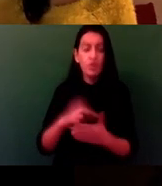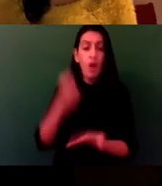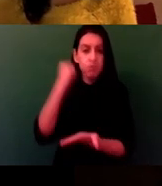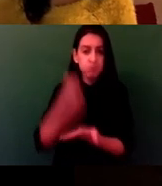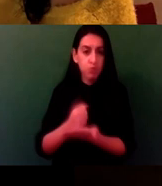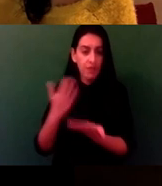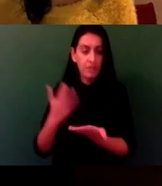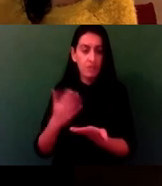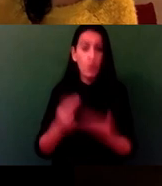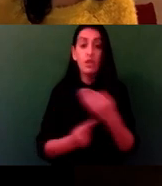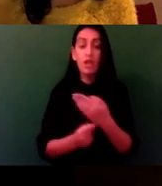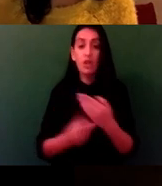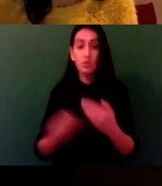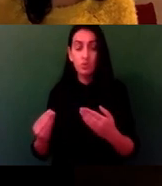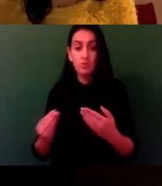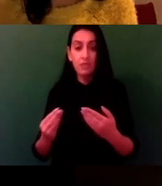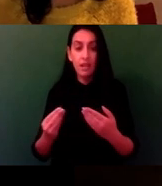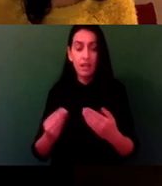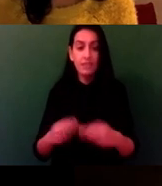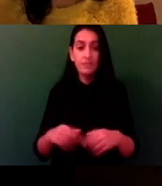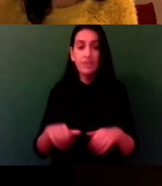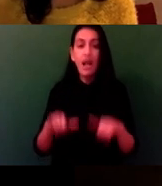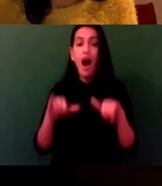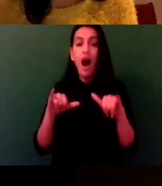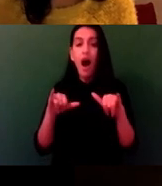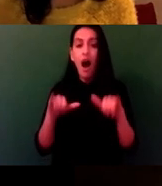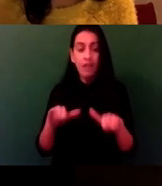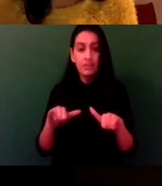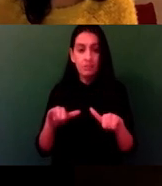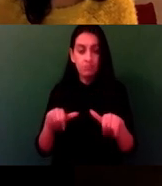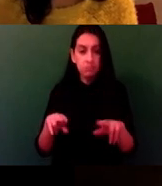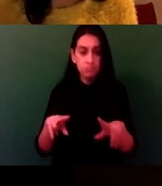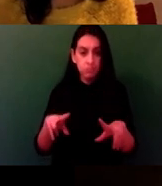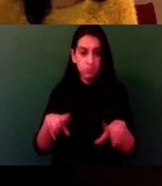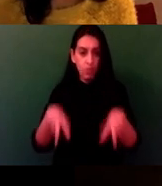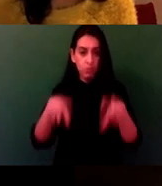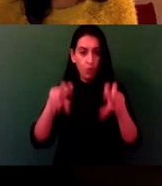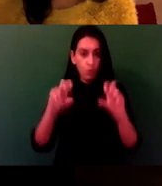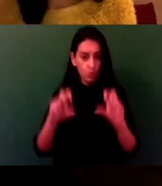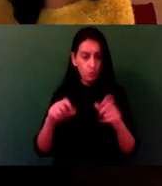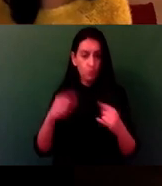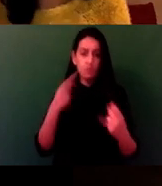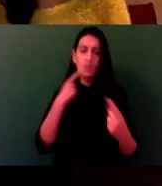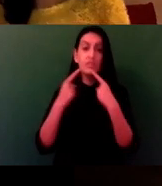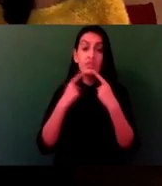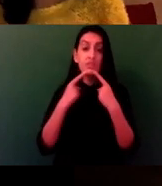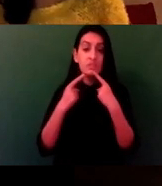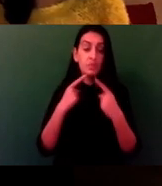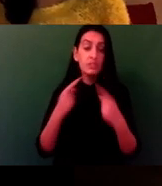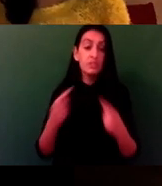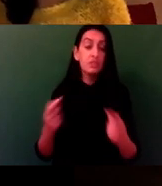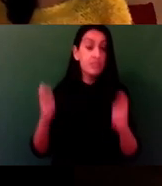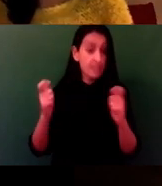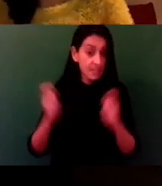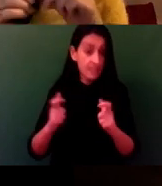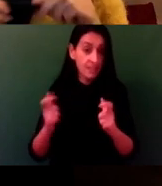etrafında oturtup tartıştırabildiğimiz noktada, mesela bunu görebildiğimizde bunun gerçekten o geçmişteki